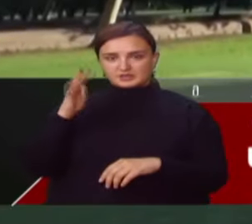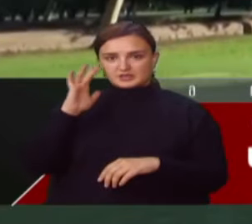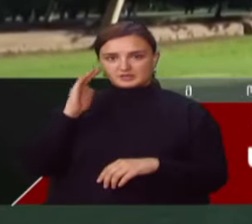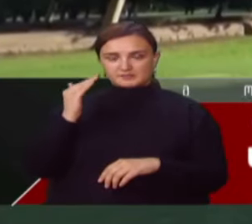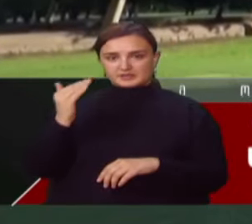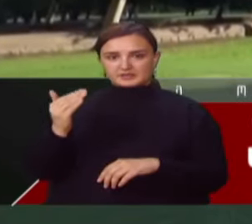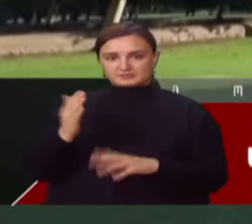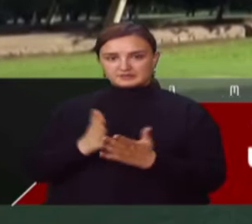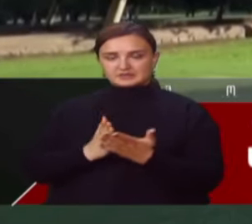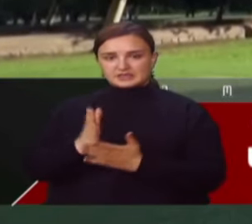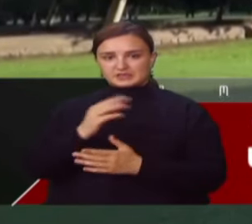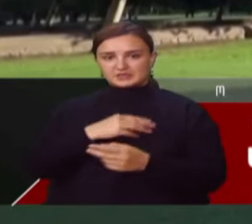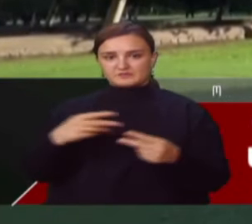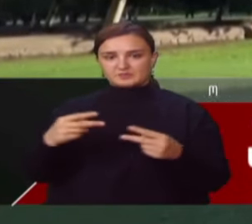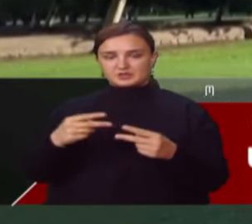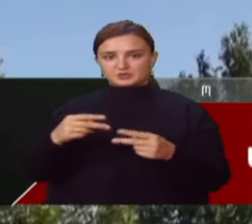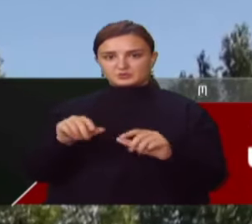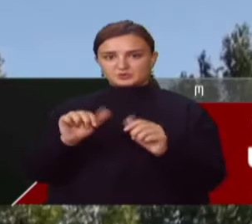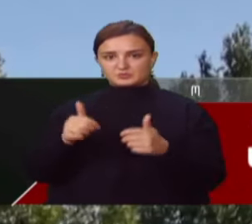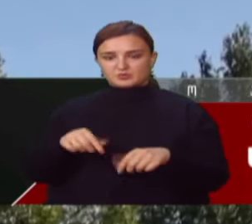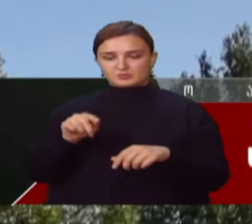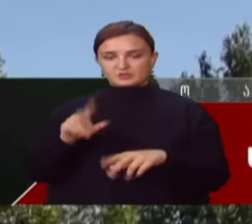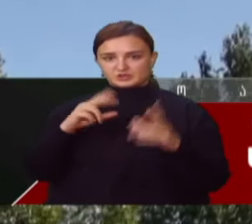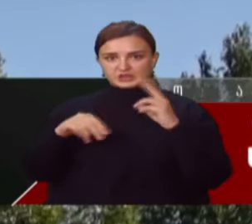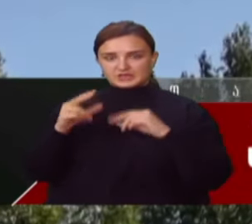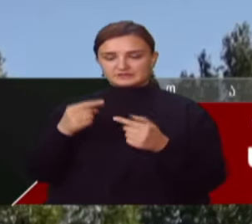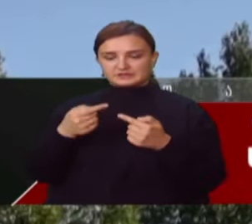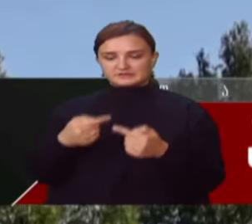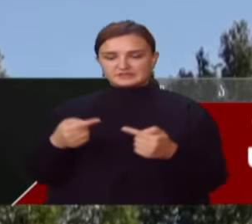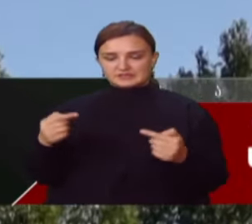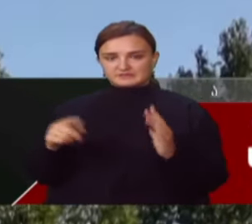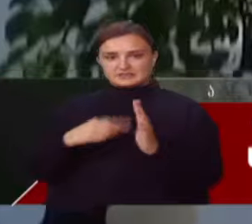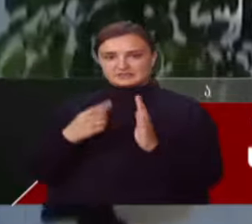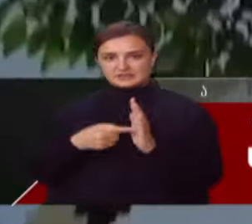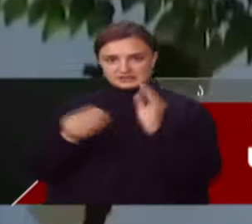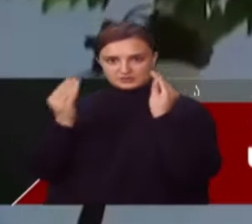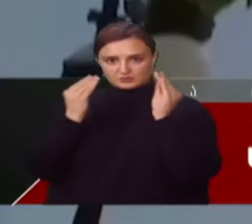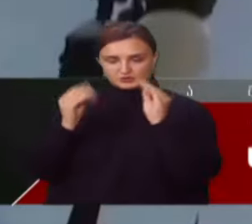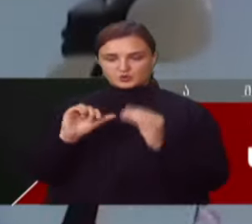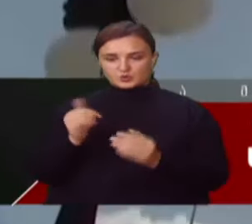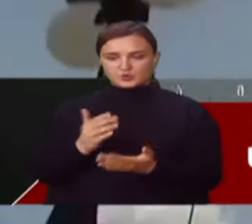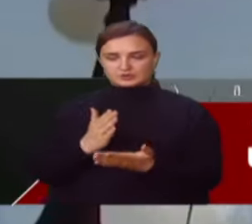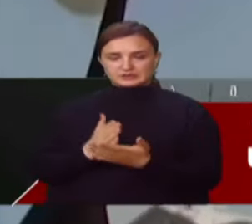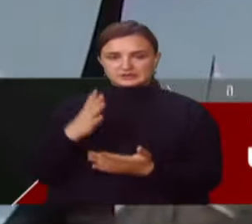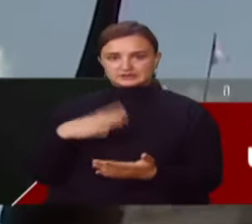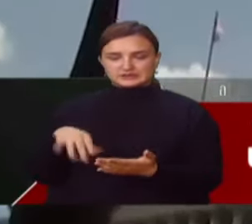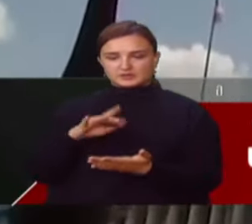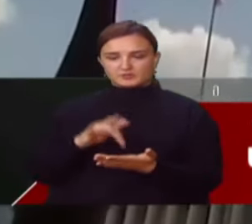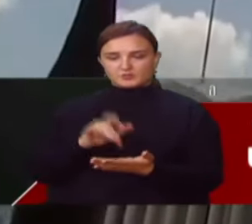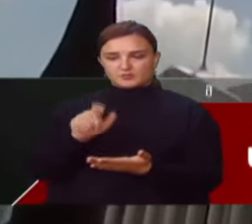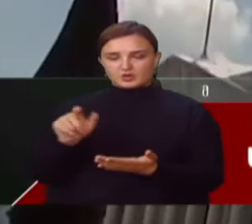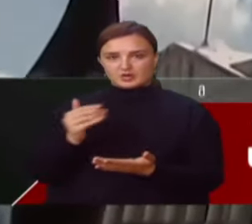შეერთებულ შტატებთან სტრატეგიული პარტნიორობის ფორმატში გათვალისწინებულ სხვადასხვა საკითხზე მსჯელობა, როგორიცაა საქართველოს